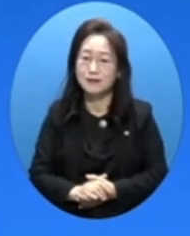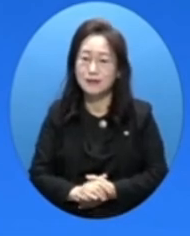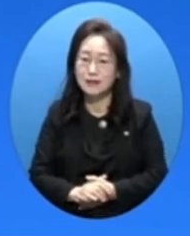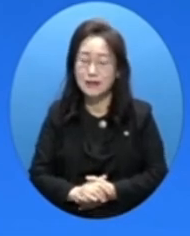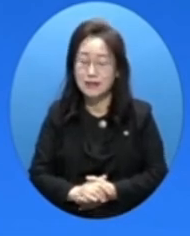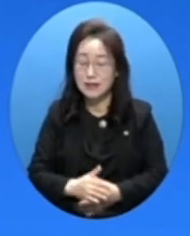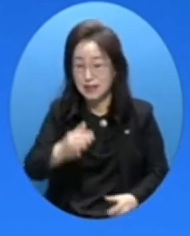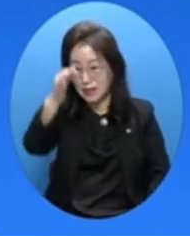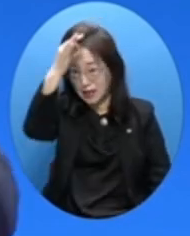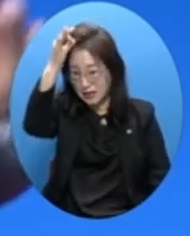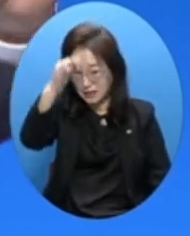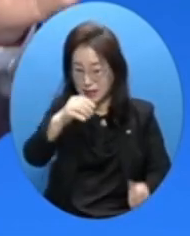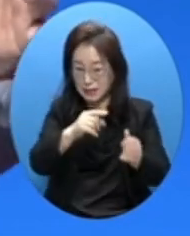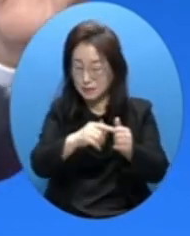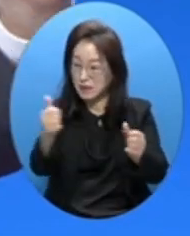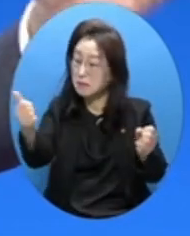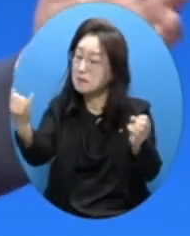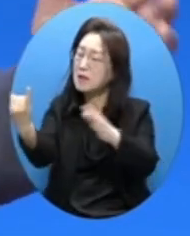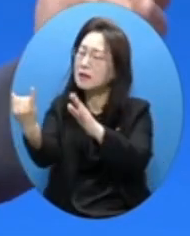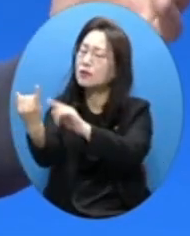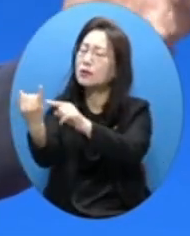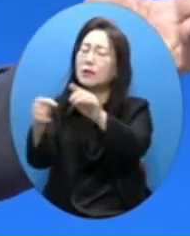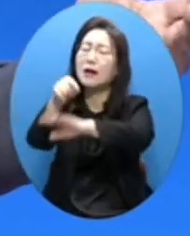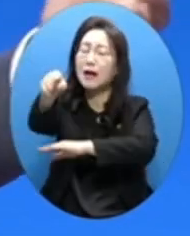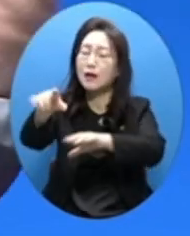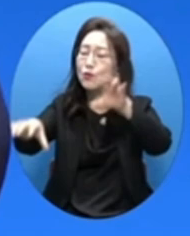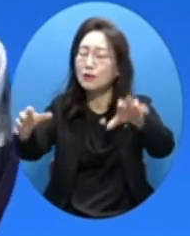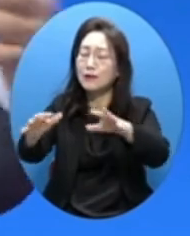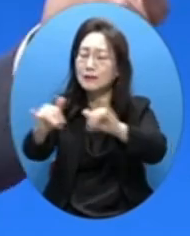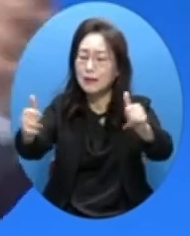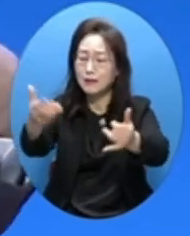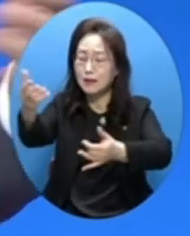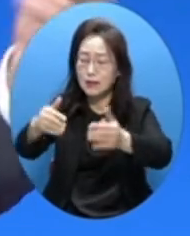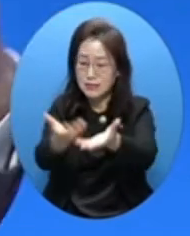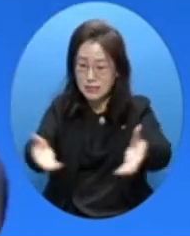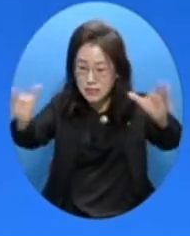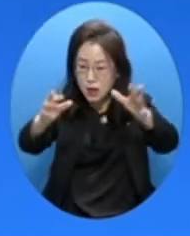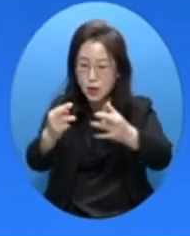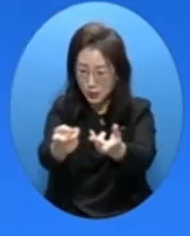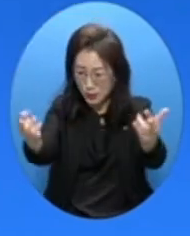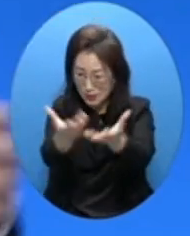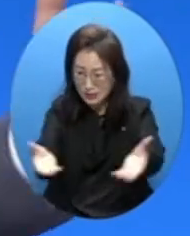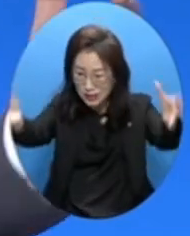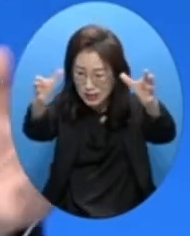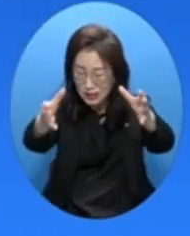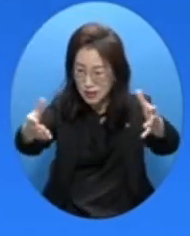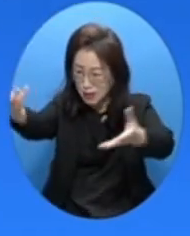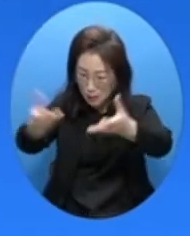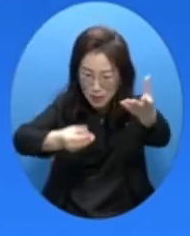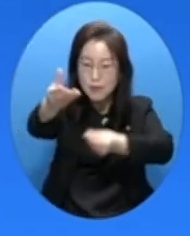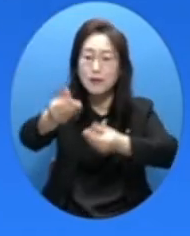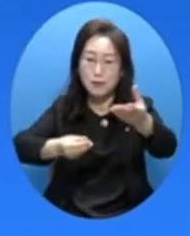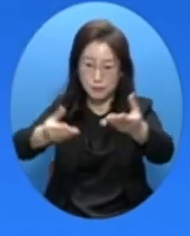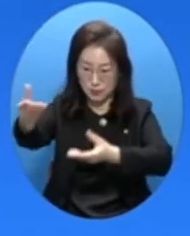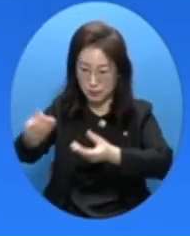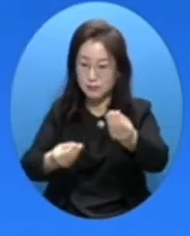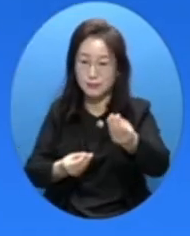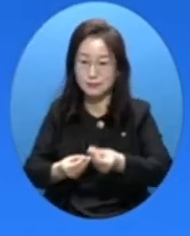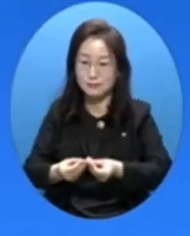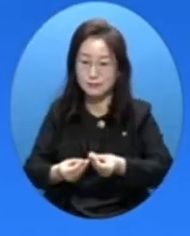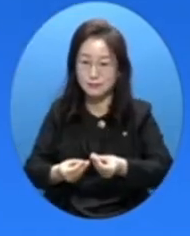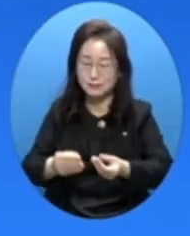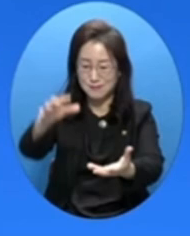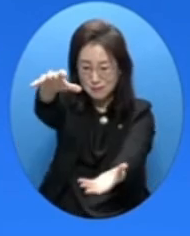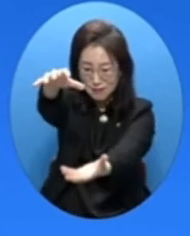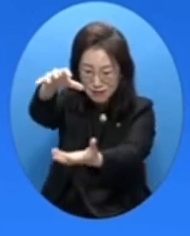엘리야 선지자가 말하기를 나가서 모든 동네 사람들에게 그릇을 다 빈 그릇을 빌려와라. 다 빌려오고 그리고